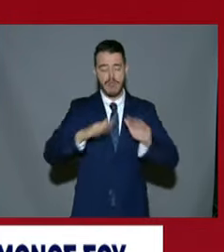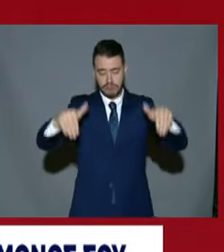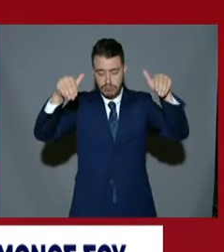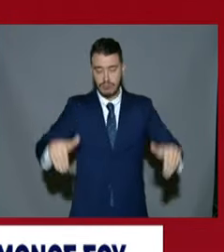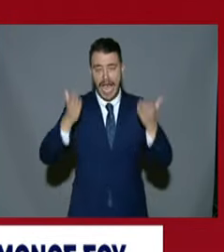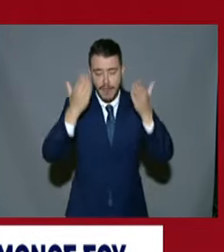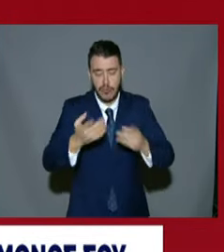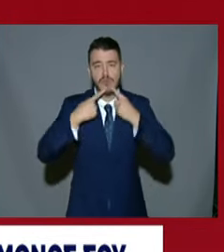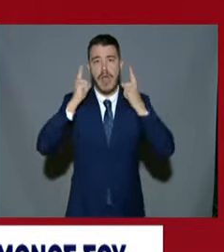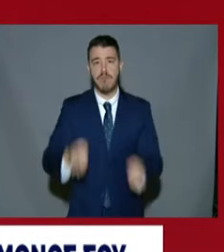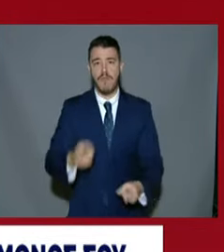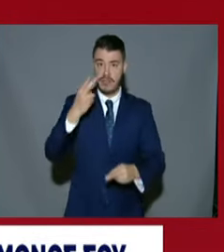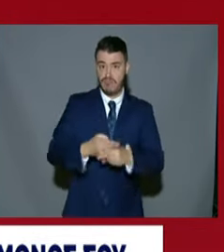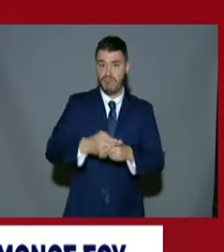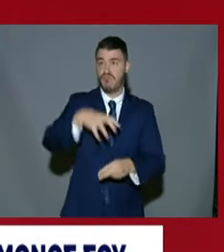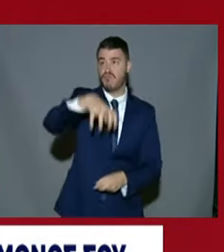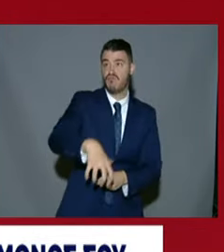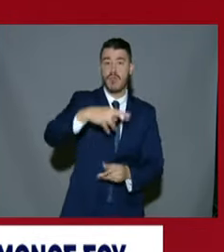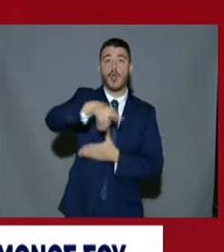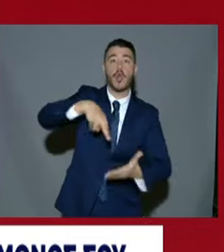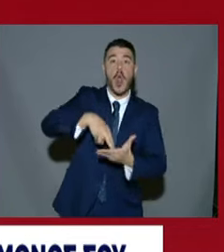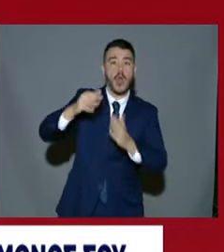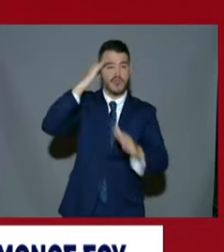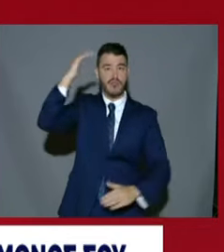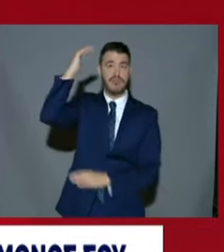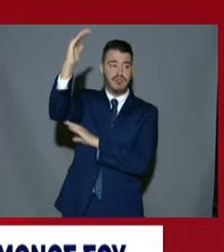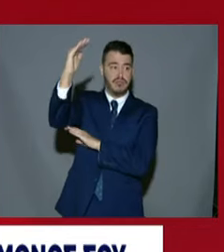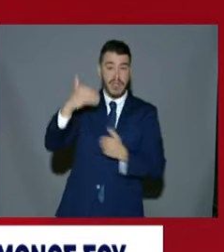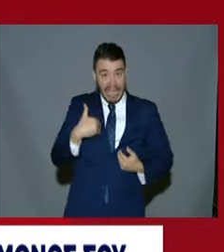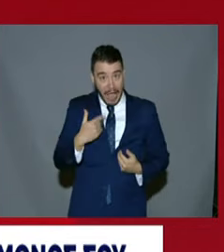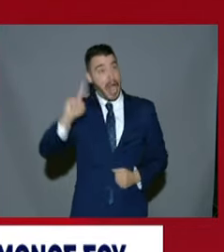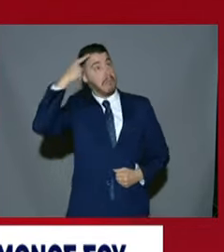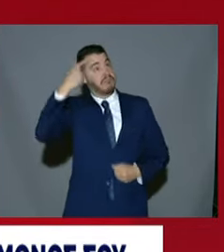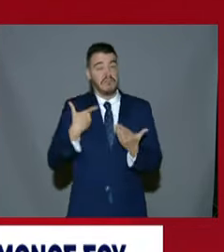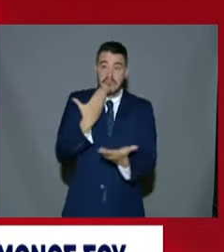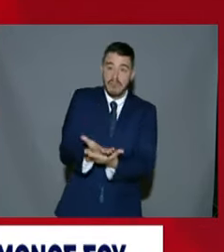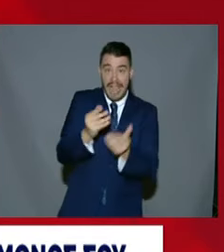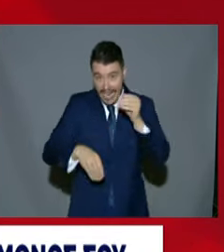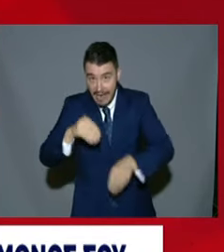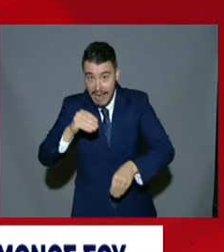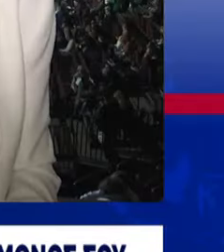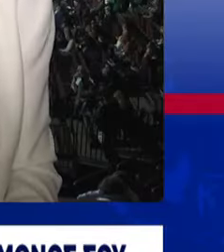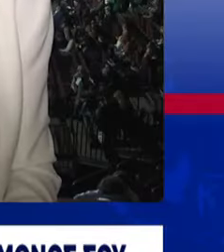η απόφαση. Δεν είμαι εγώ αυτή που έβαλα την πρόταση για εκλογές.